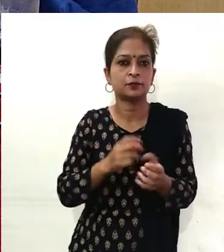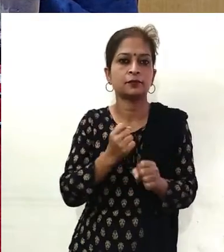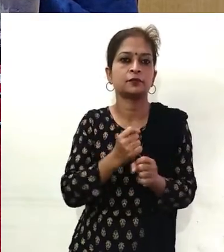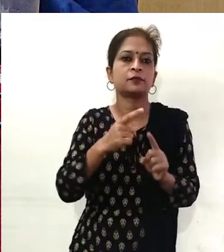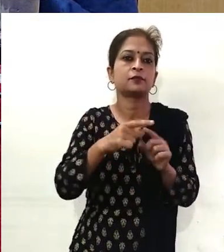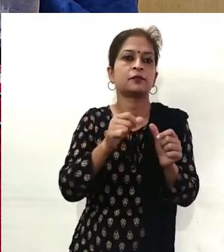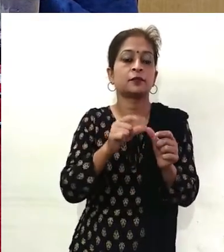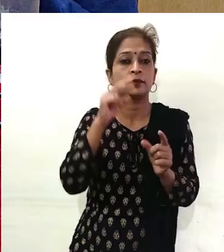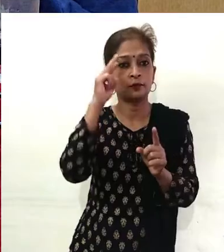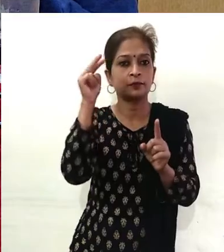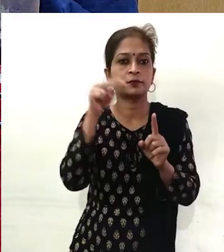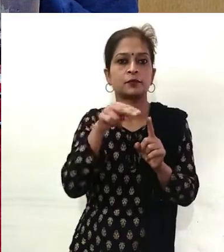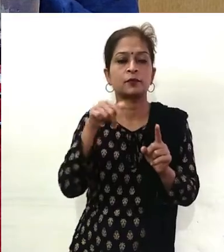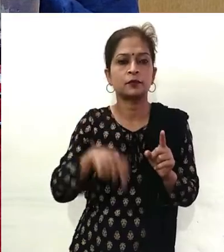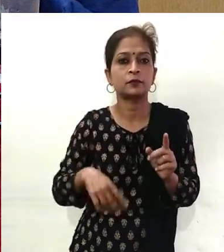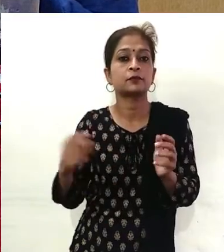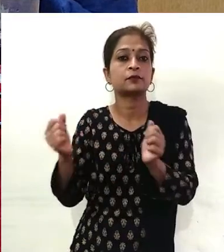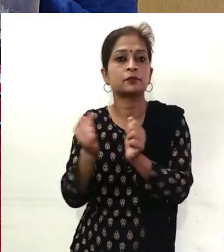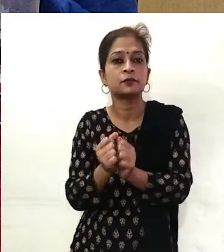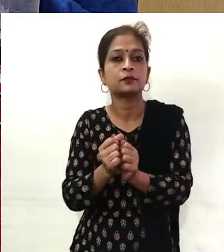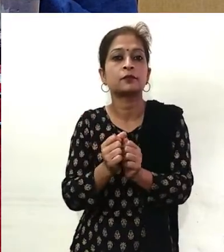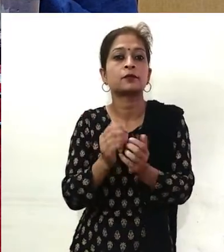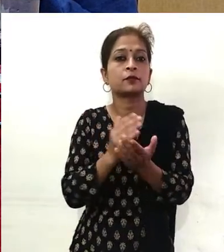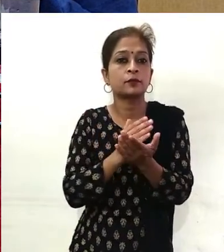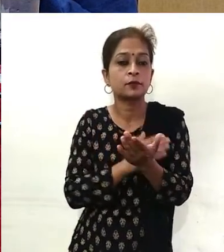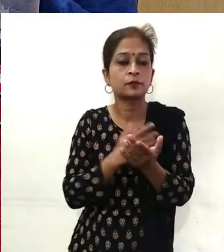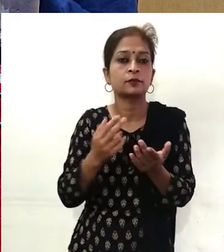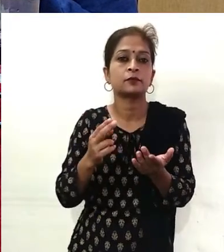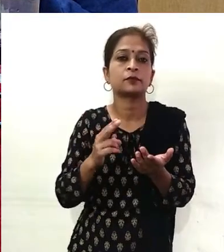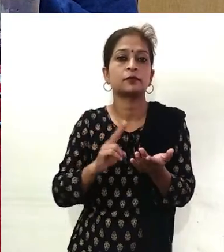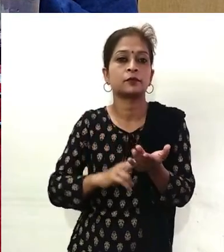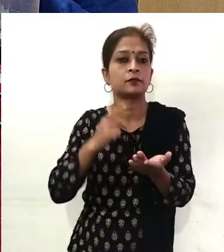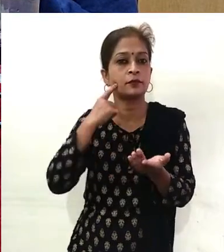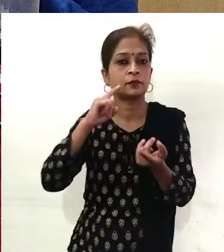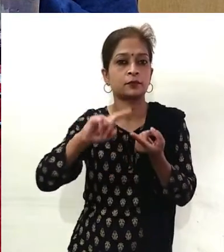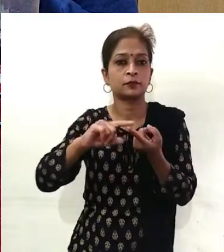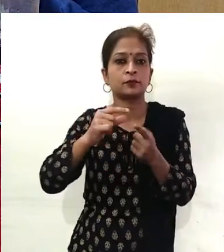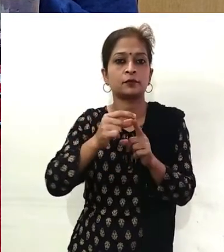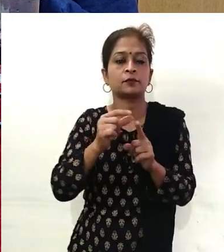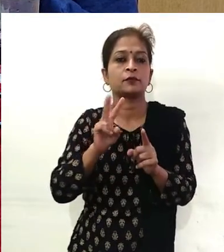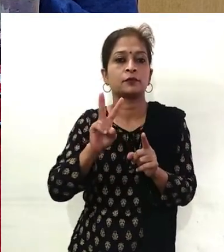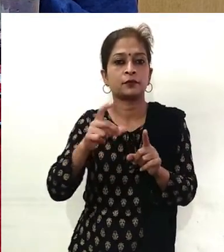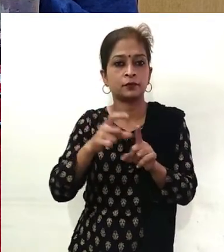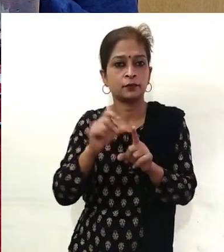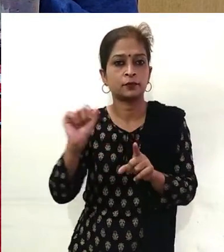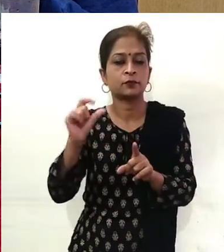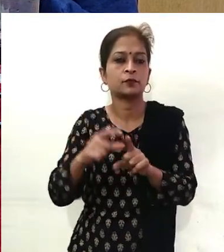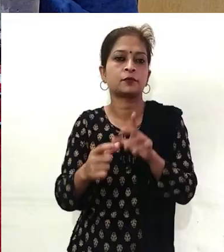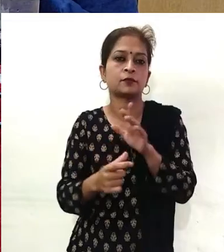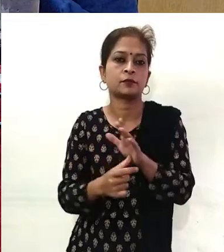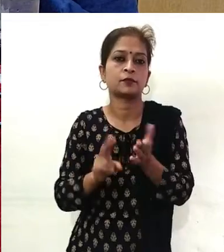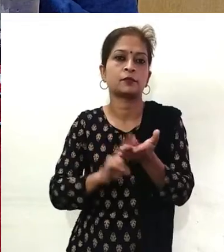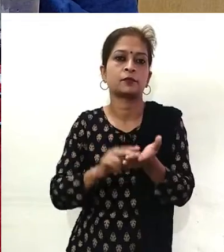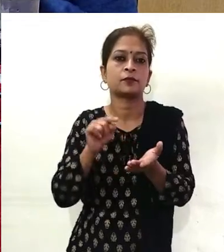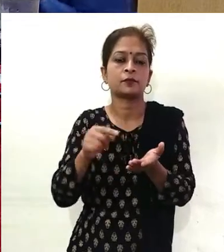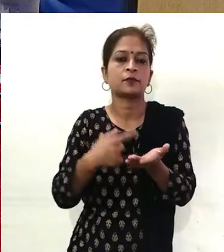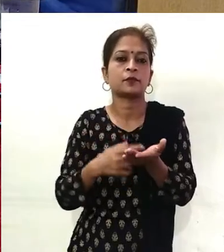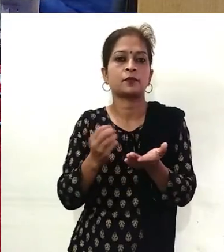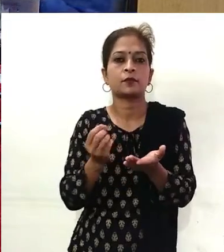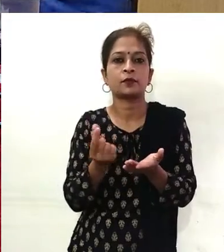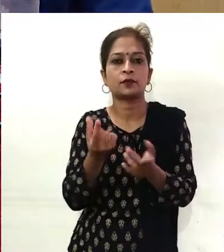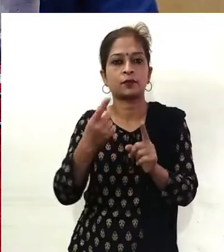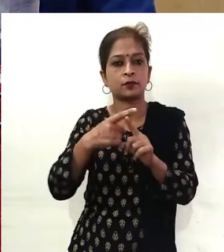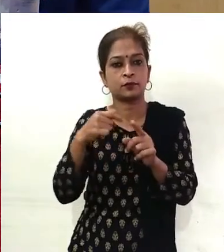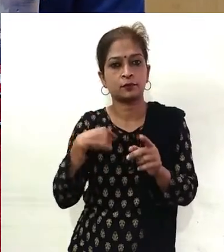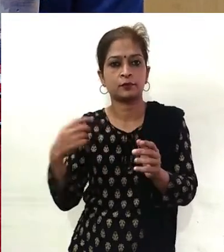भारतीय दृष्टिकोण से। इस कार्यक्रम में मेरे साथ हैं निपवैट के निदेशक प्रोफेसर नचिकेता राउत जी। सबसे पहले सर आपका बहुत